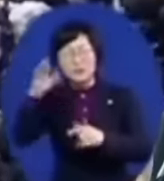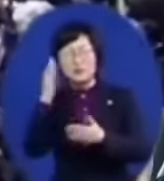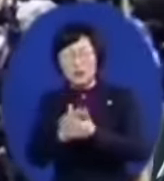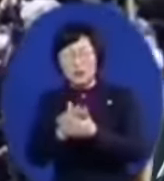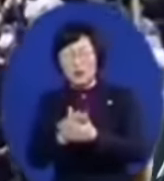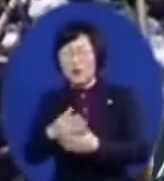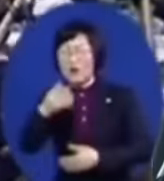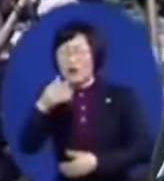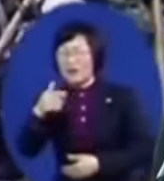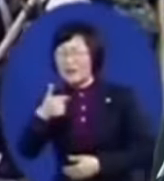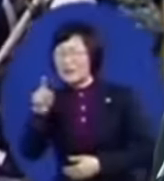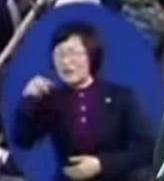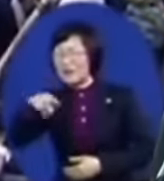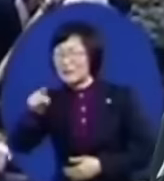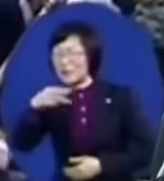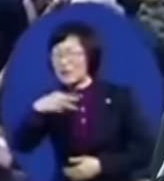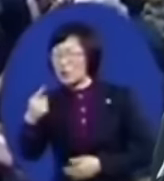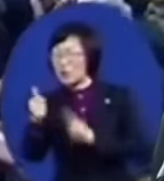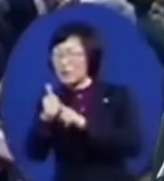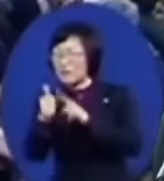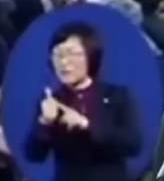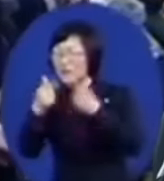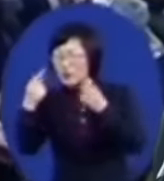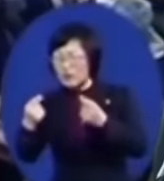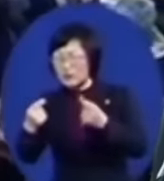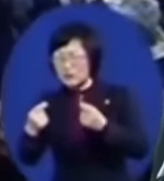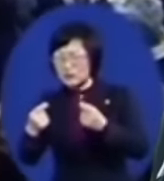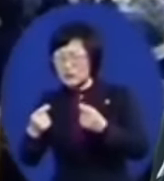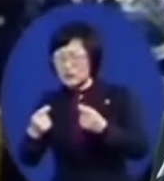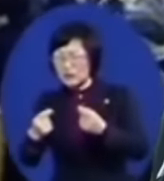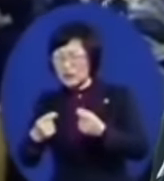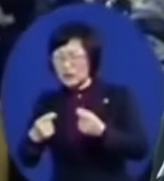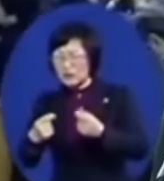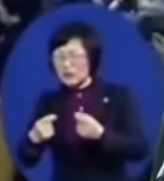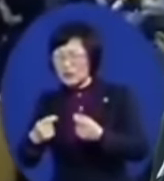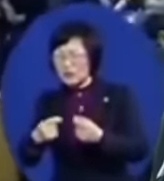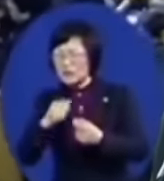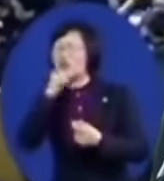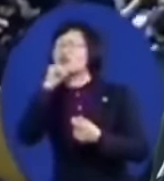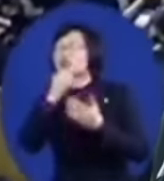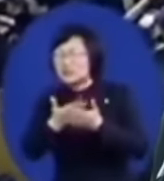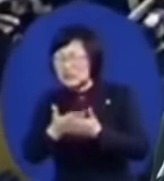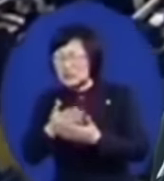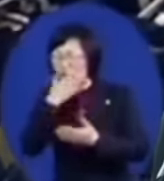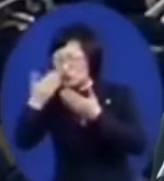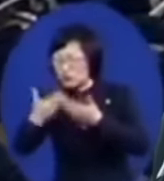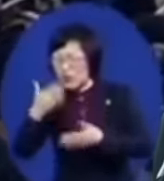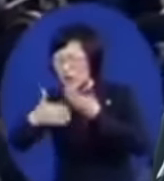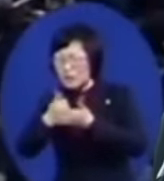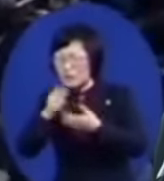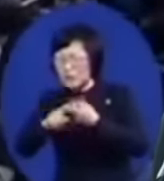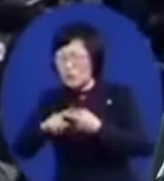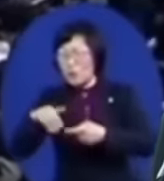같은 좋은 신자가 되지만은 복 주시는 하나님인 것을 믿지 못해서 거지가 되어 살지 말고